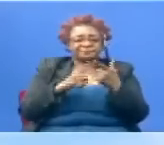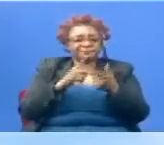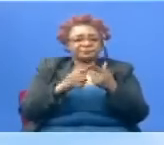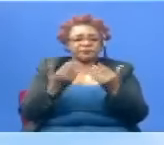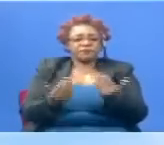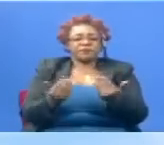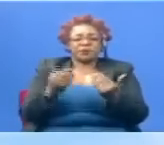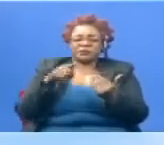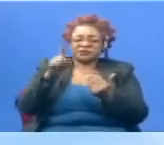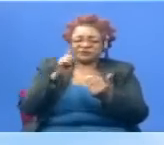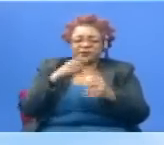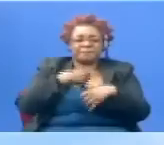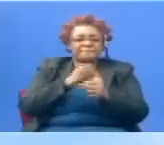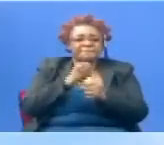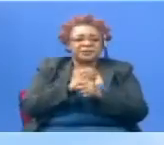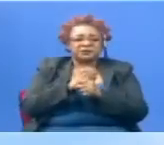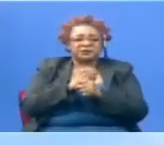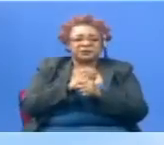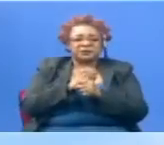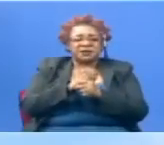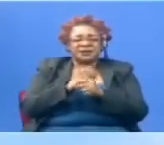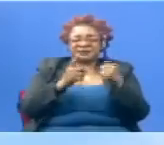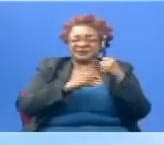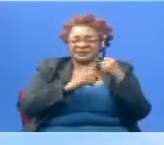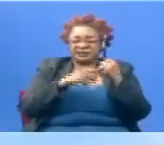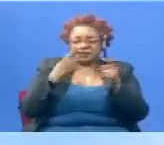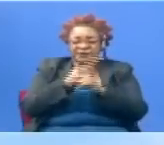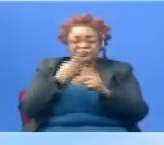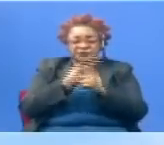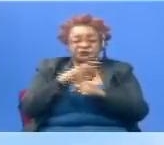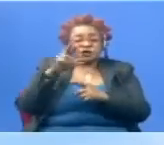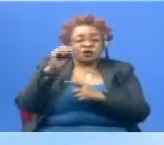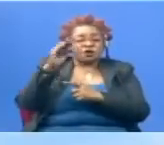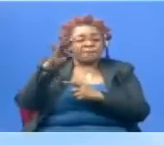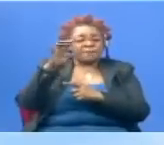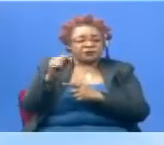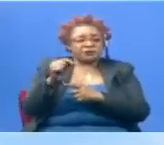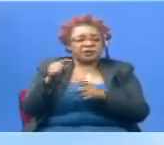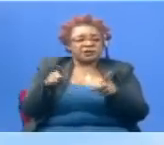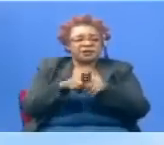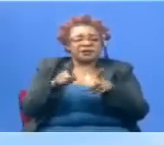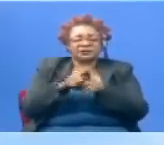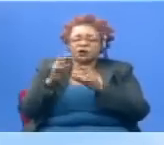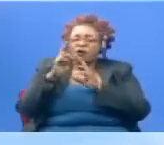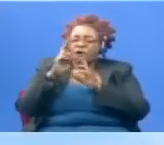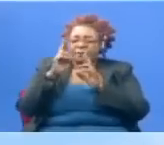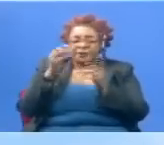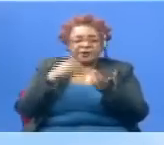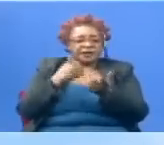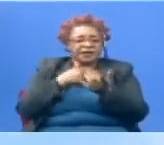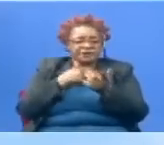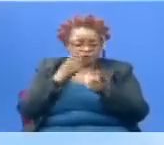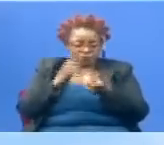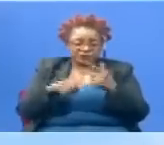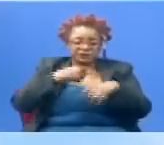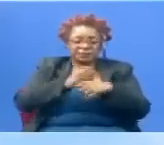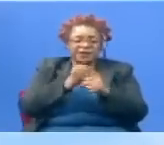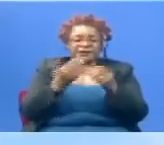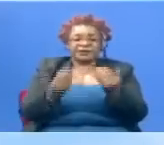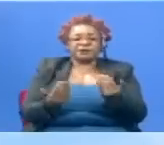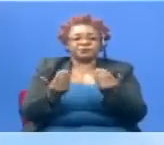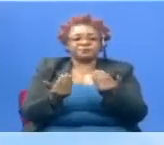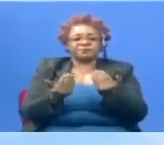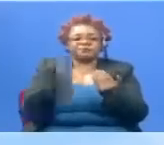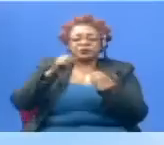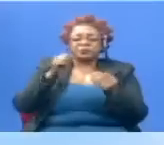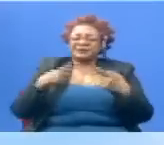ameweza kutengeneza na kuboresha aina 6 za roboti hizo. Huku akiwa na matumaini kwamba hii ambayo anatengeneza kwa sasa